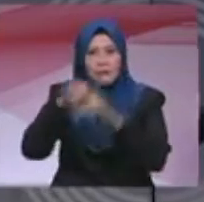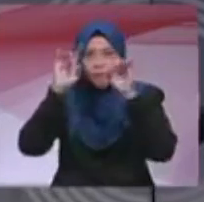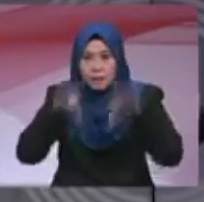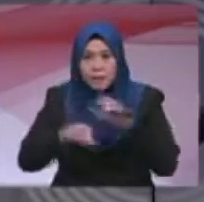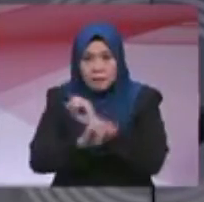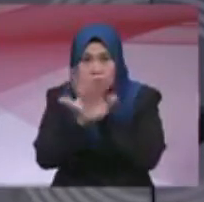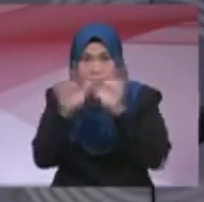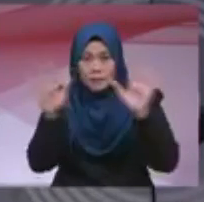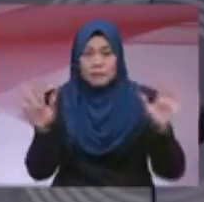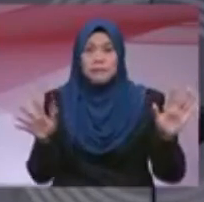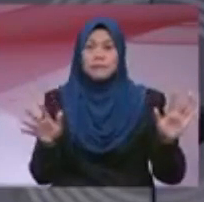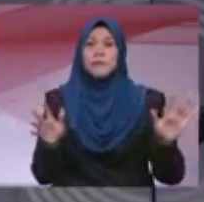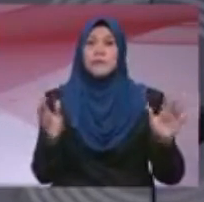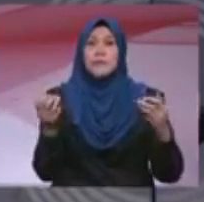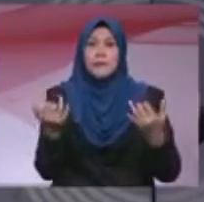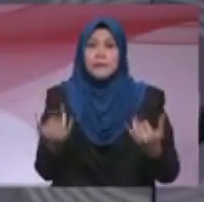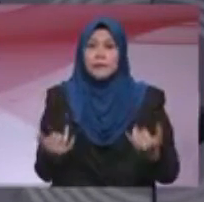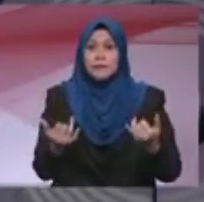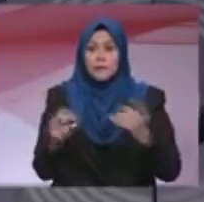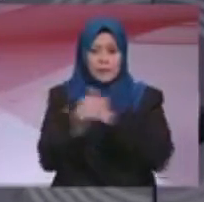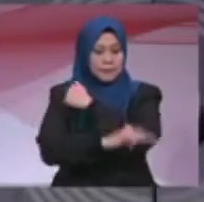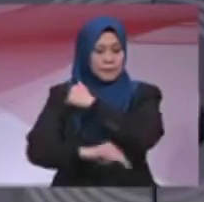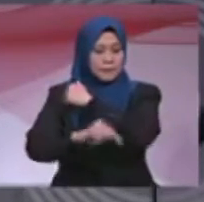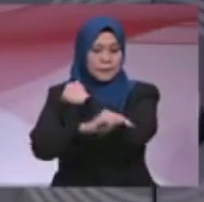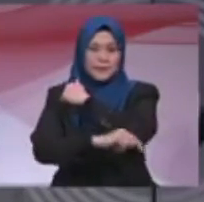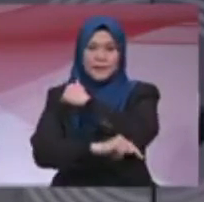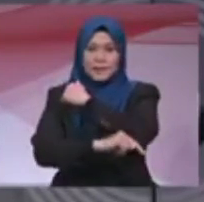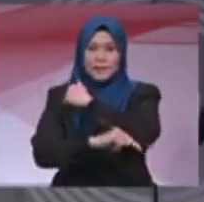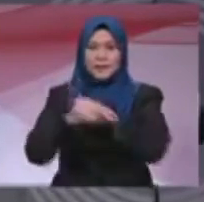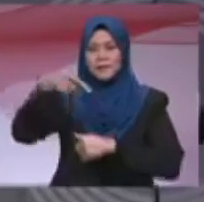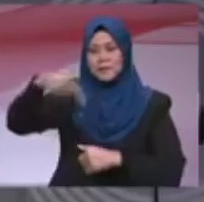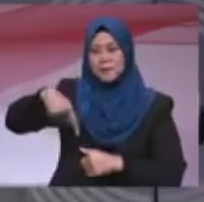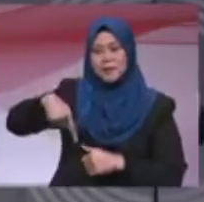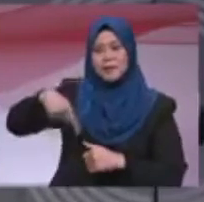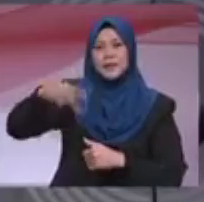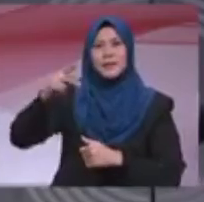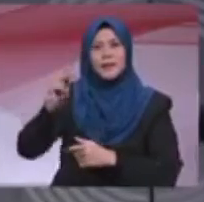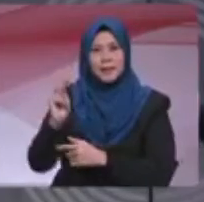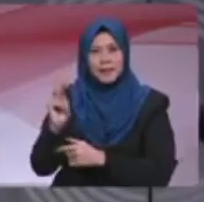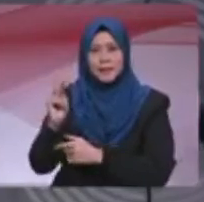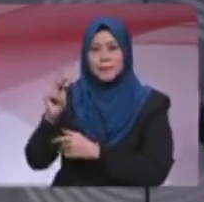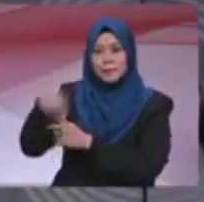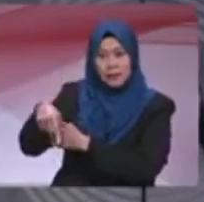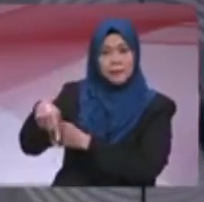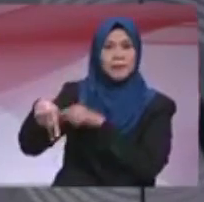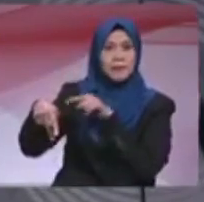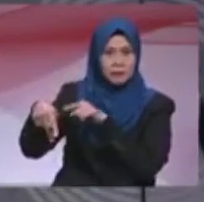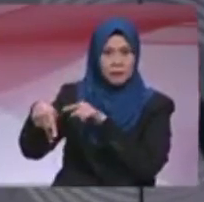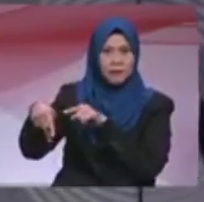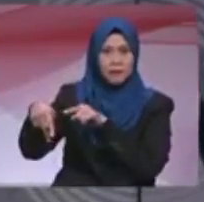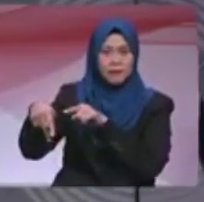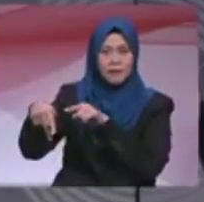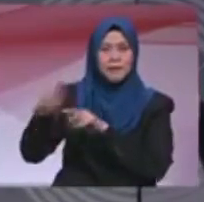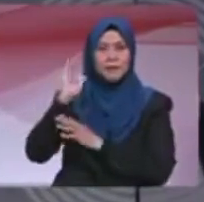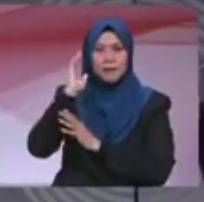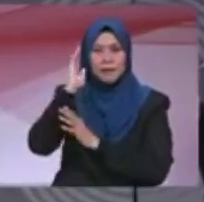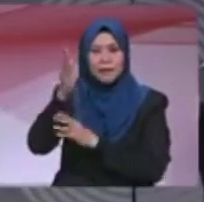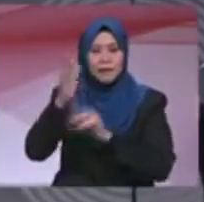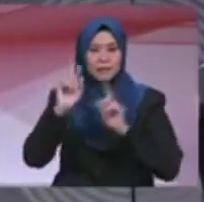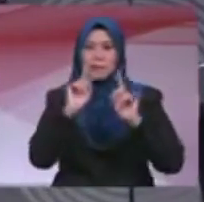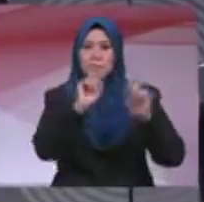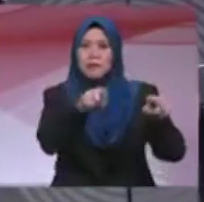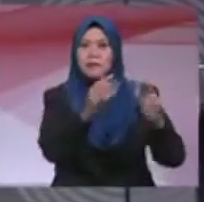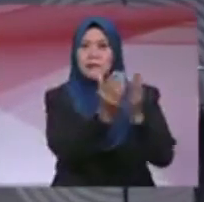Jelas bahawa untuk negeri-negeri PKP yang akan ke sekolah